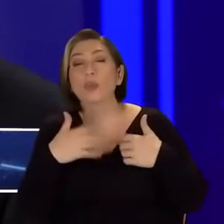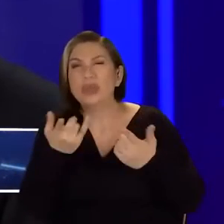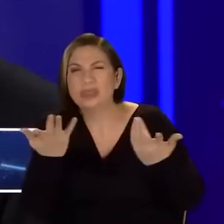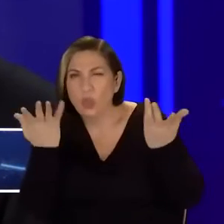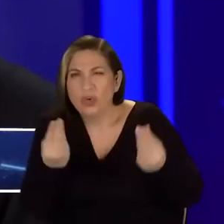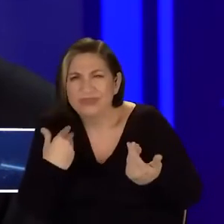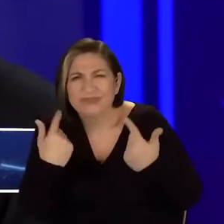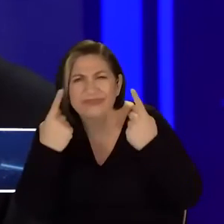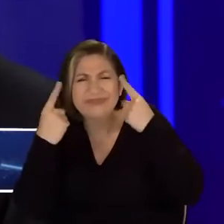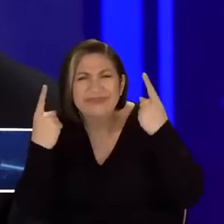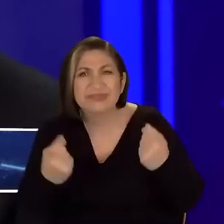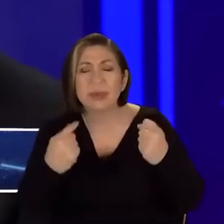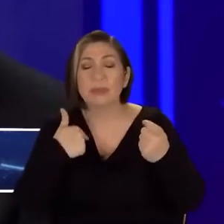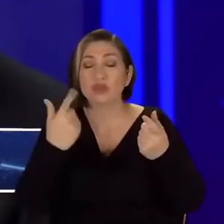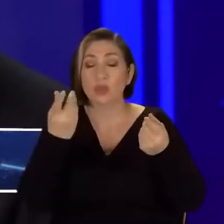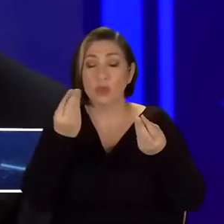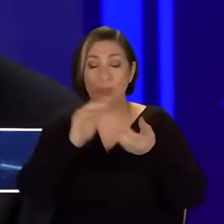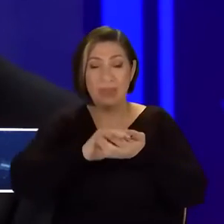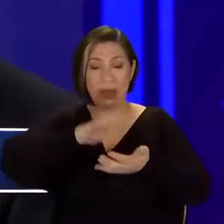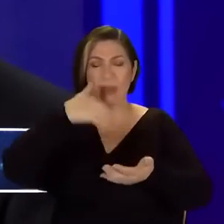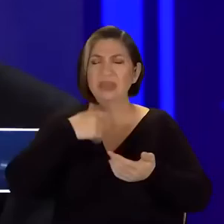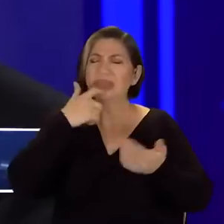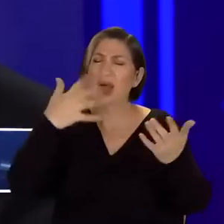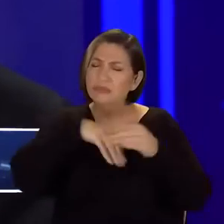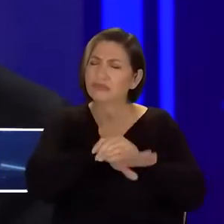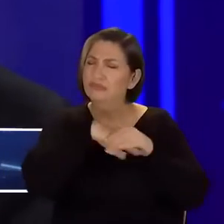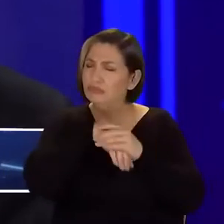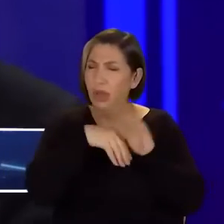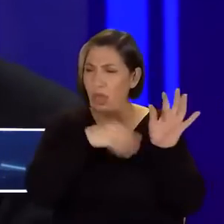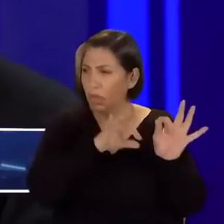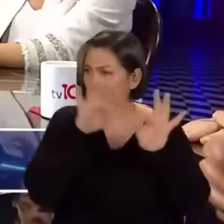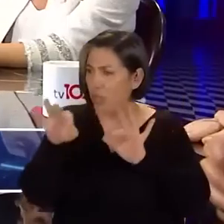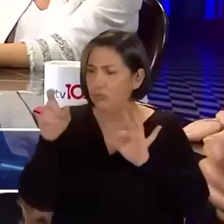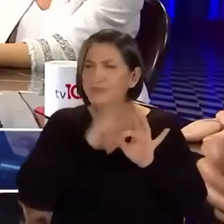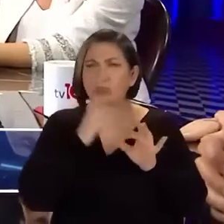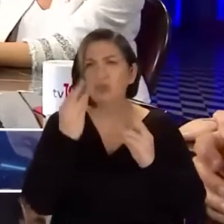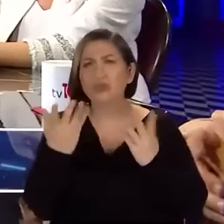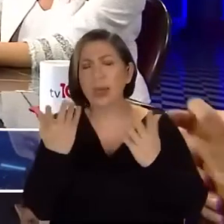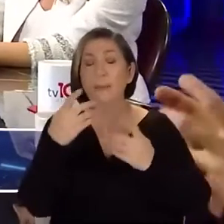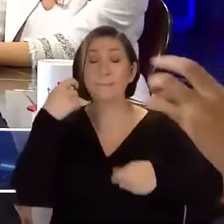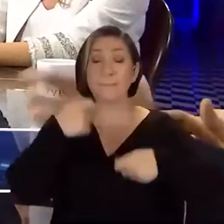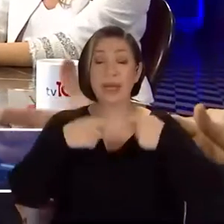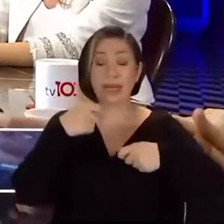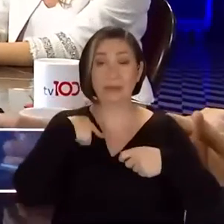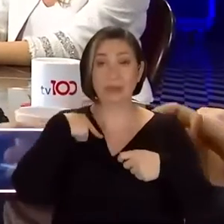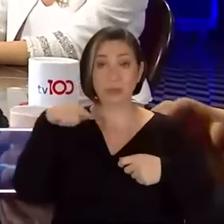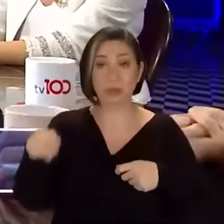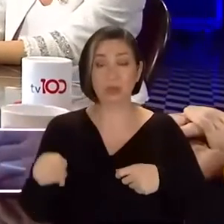falan filan. Ben bütün işte bir sürü birikimim var, hayat birikimim, buna nasıl emanet edeceğim? Bankalar şunu görüyorlar. Biz bunu